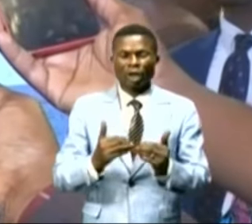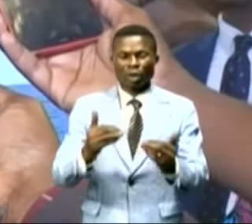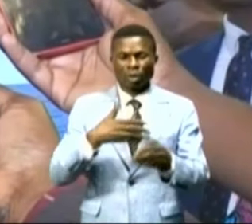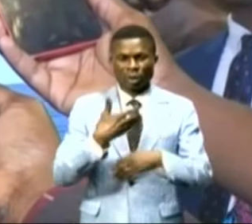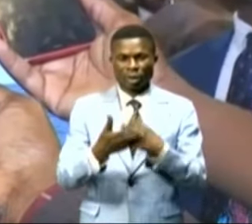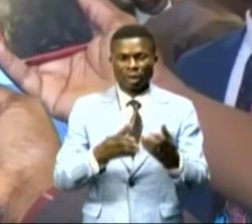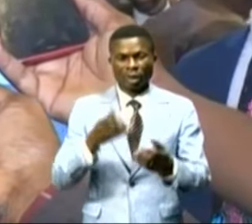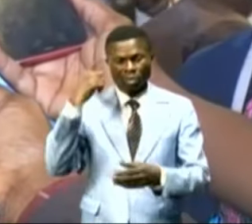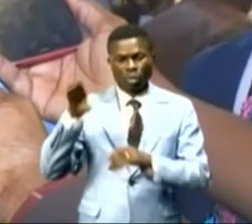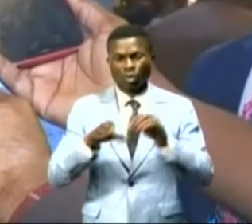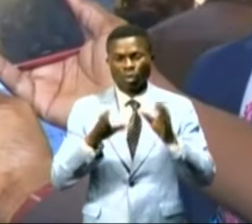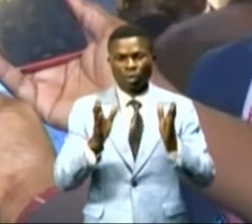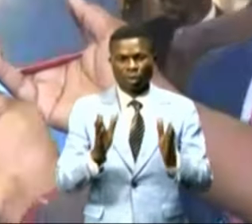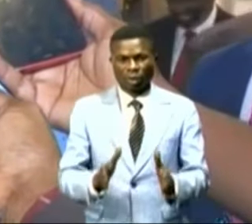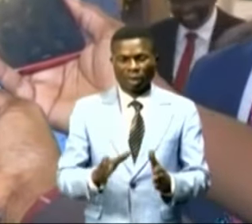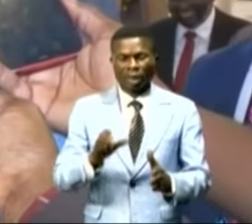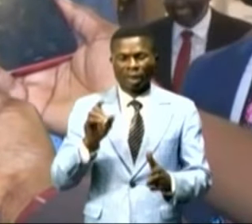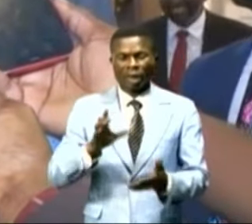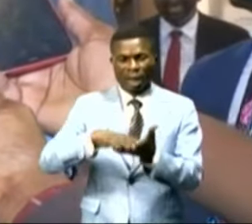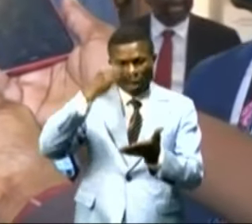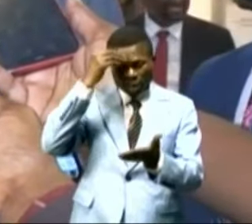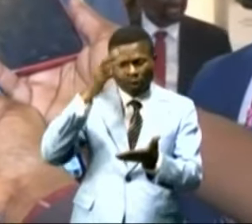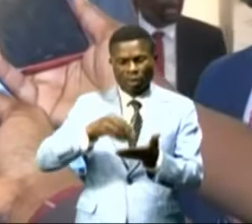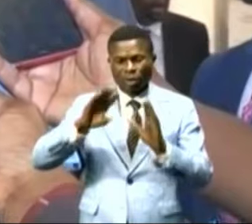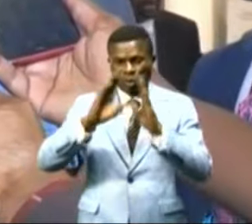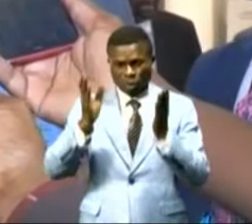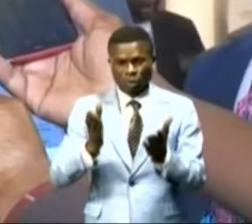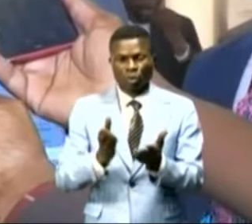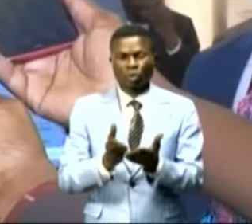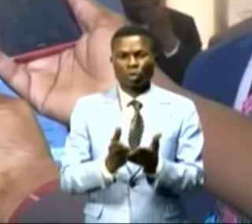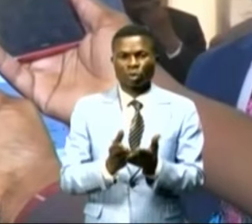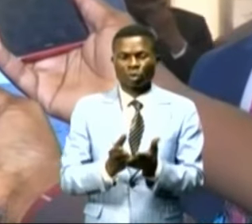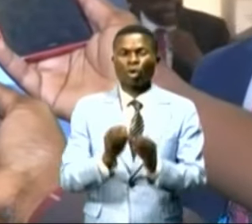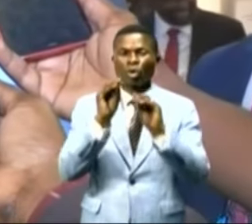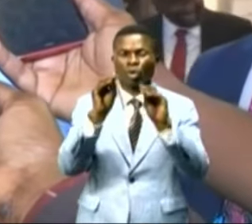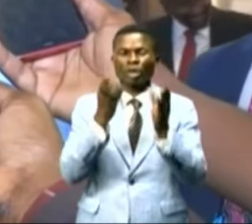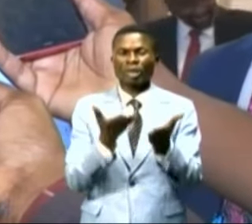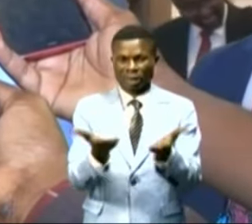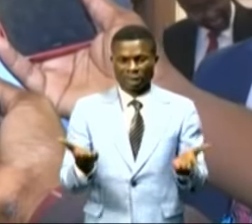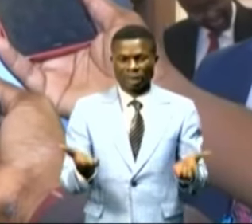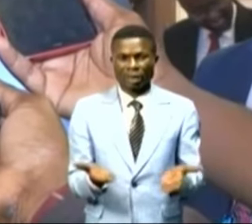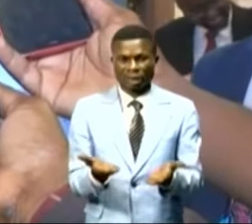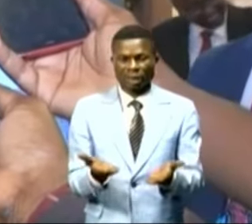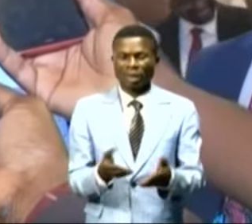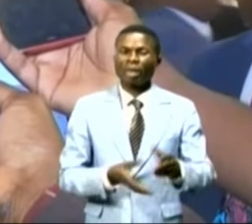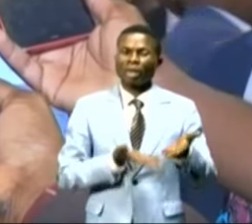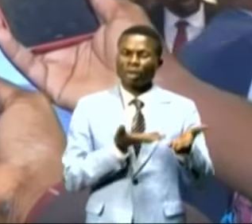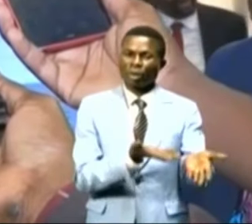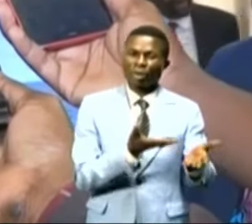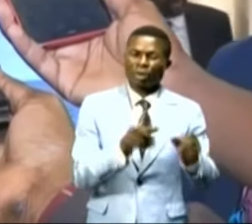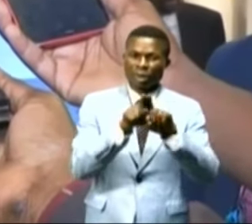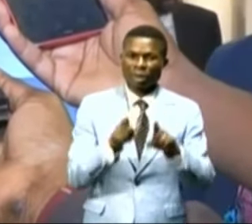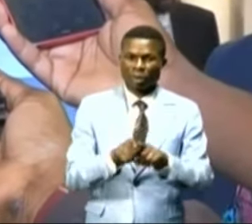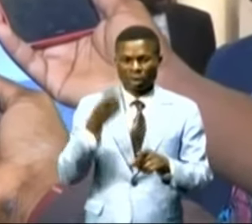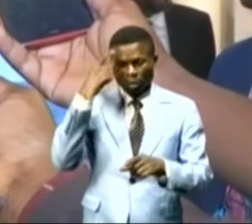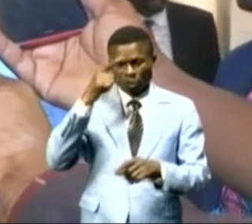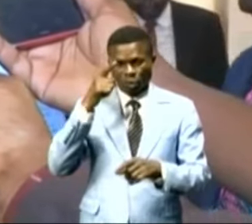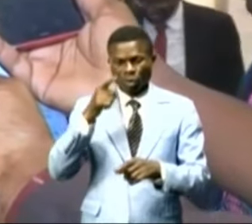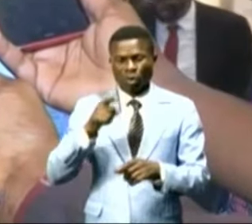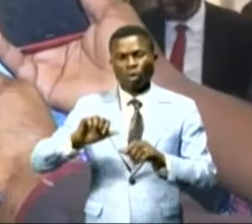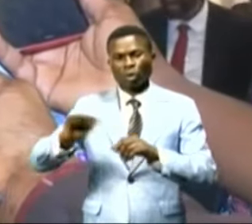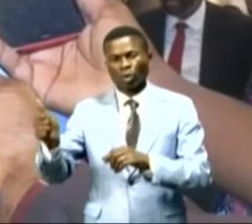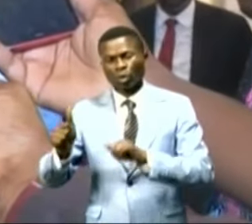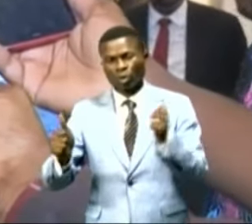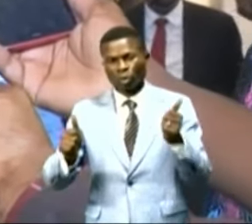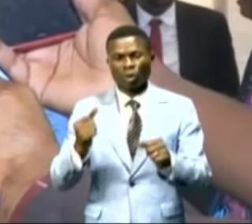côté des acteurs qui doivent mettre en musique tous ces instruments d'accompagnement, mais également du côté des entrepreneurs qui ont leur part à